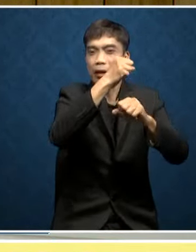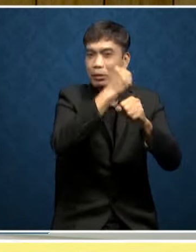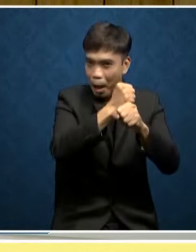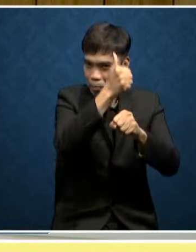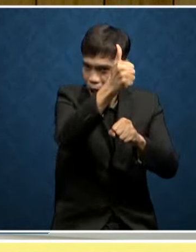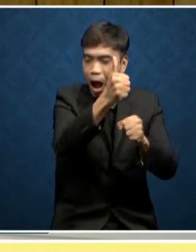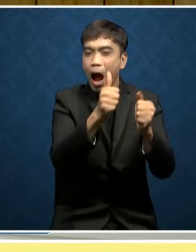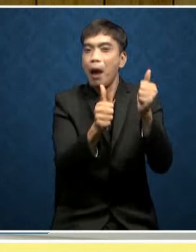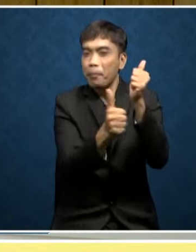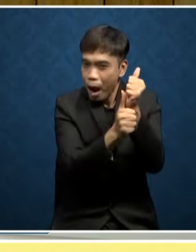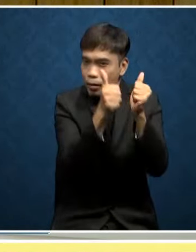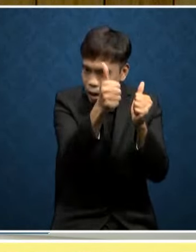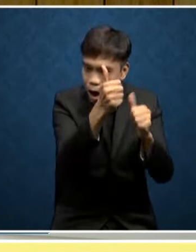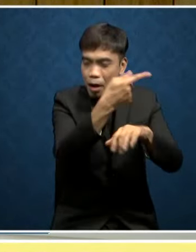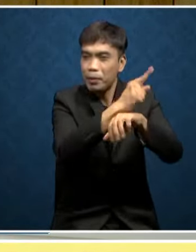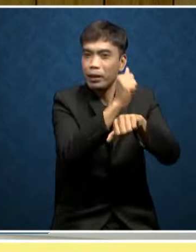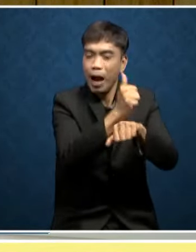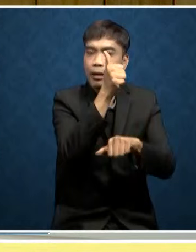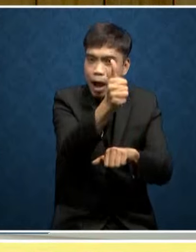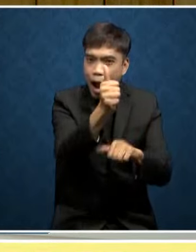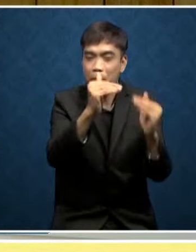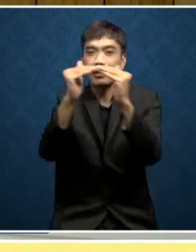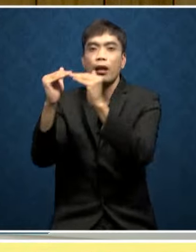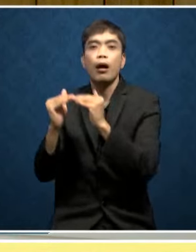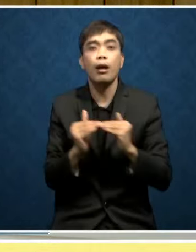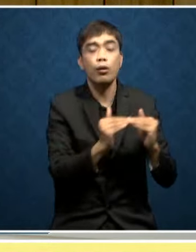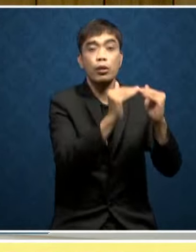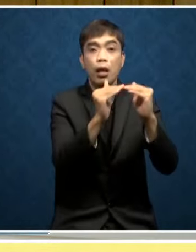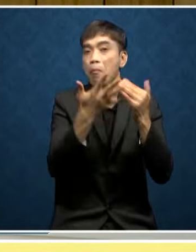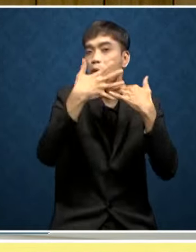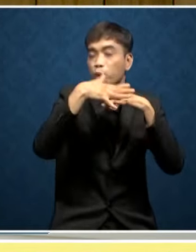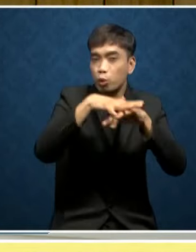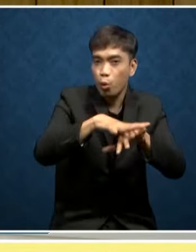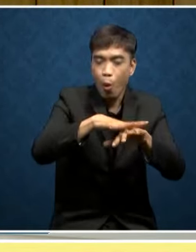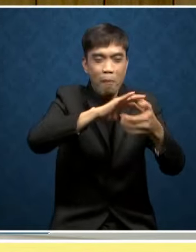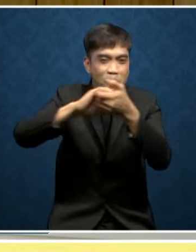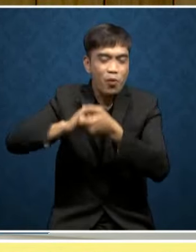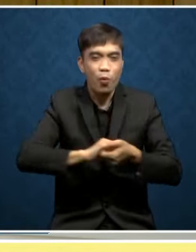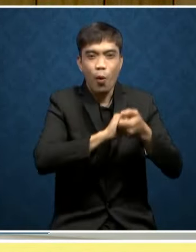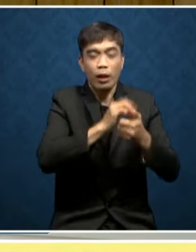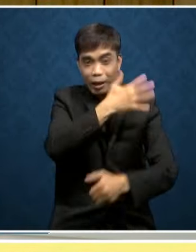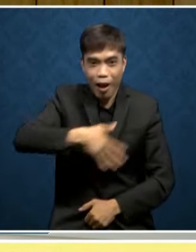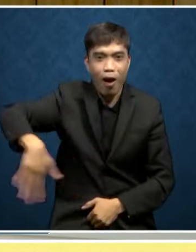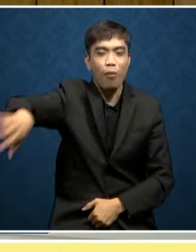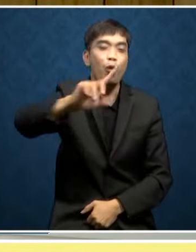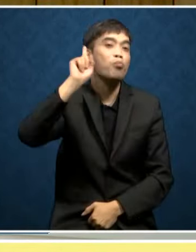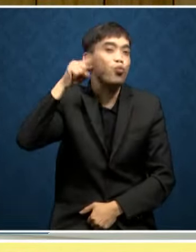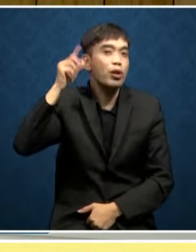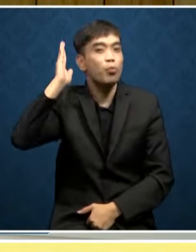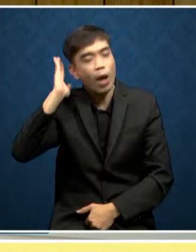พื่อสร้างการเมืองที่โปร่งใสสร้างสรรค์มีส่วนร่วมและทุกคนสามารถประสบความสำเร็จ